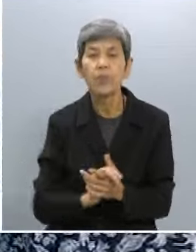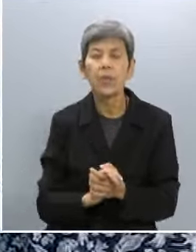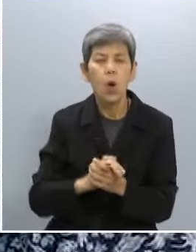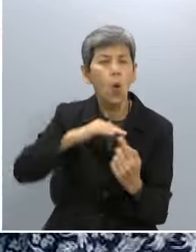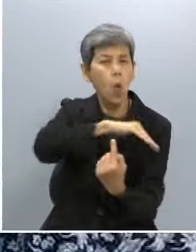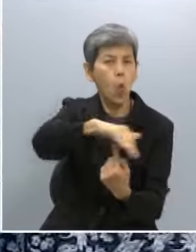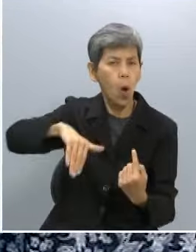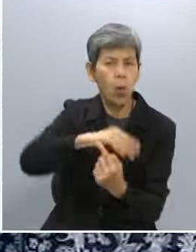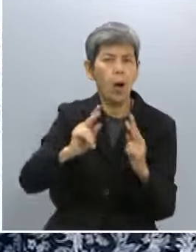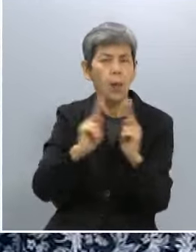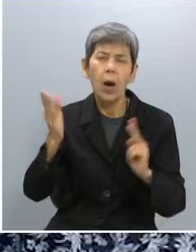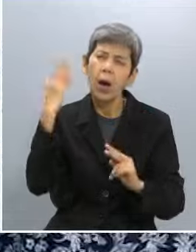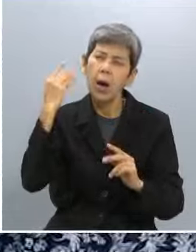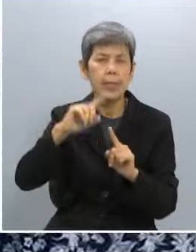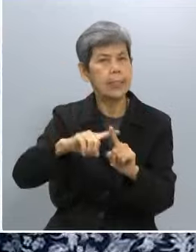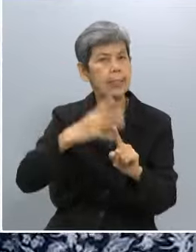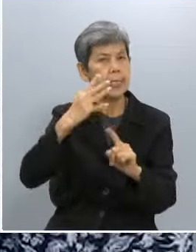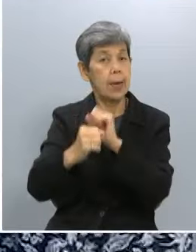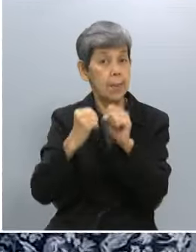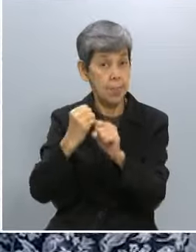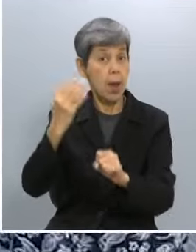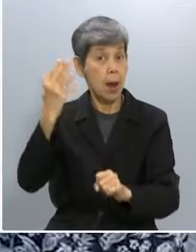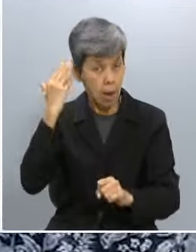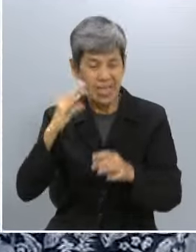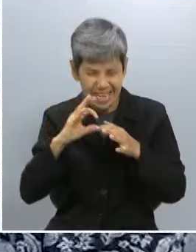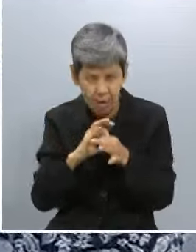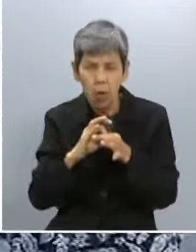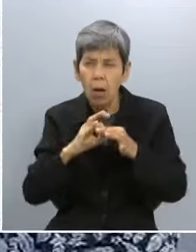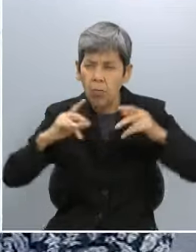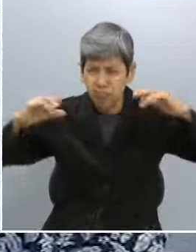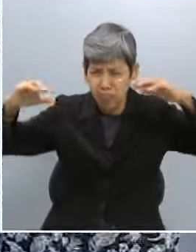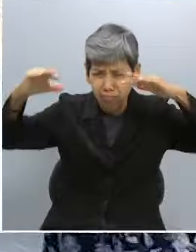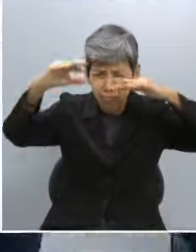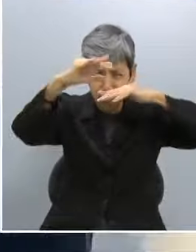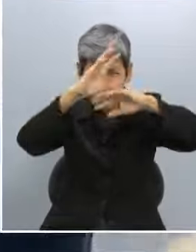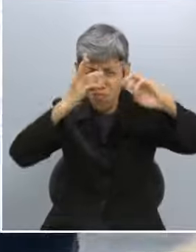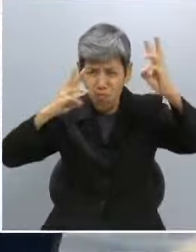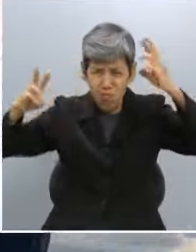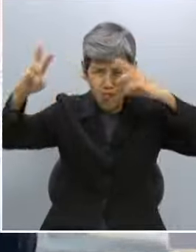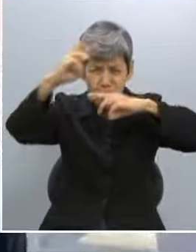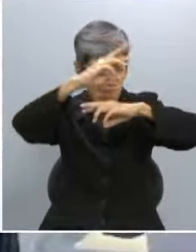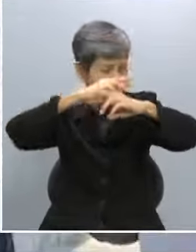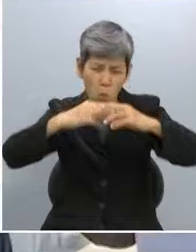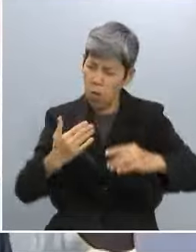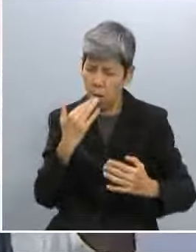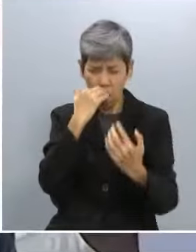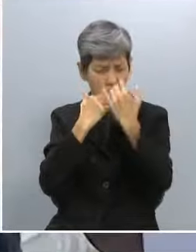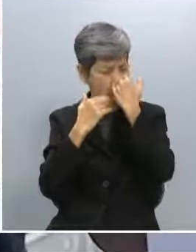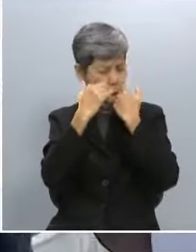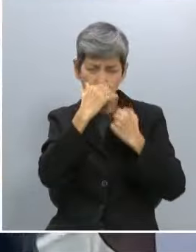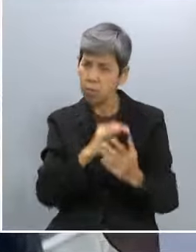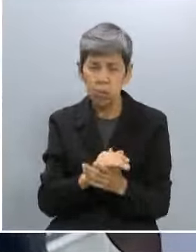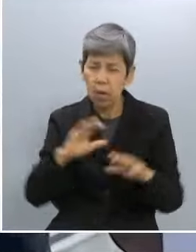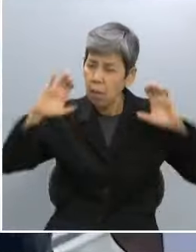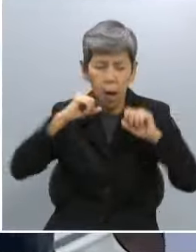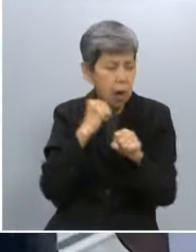ล้อมเมื่อเมษายนปีที่แล้วเกี่ยวกับฝุ่นพิษภาคเหนือที่มีผลกระทบต่อวภาพร้ายแรงและถูกเพิกเฉยจาก